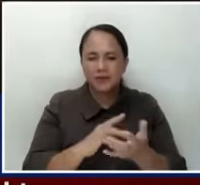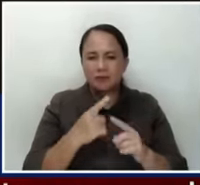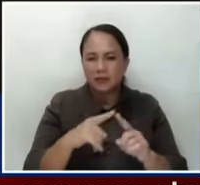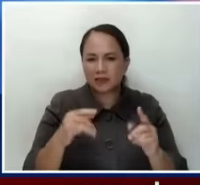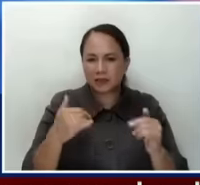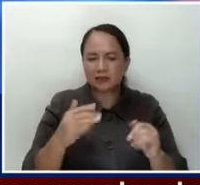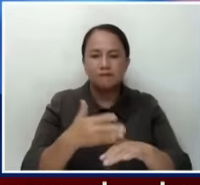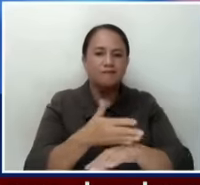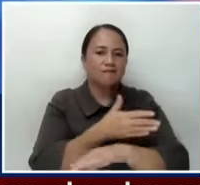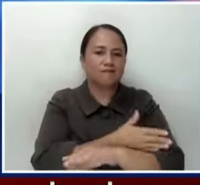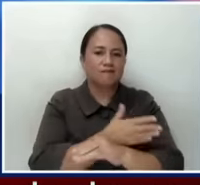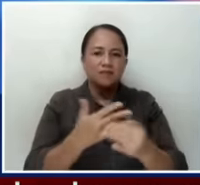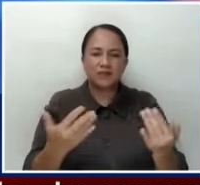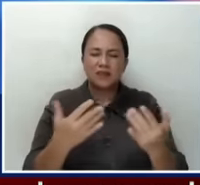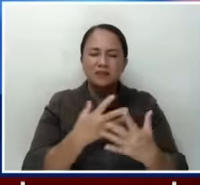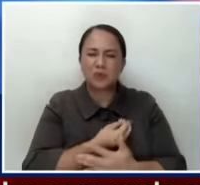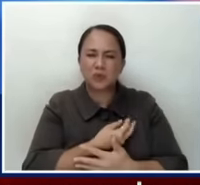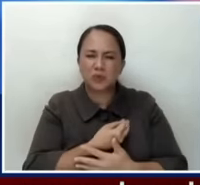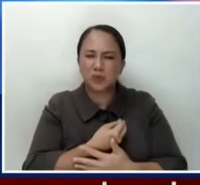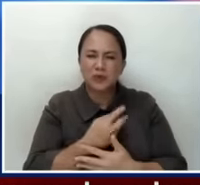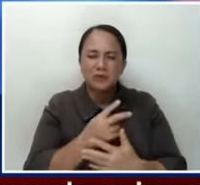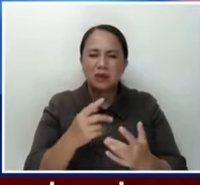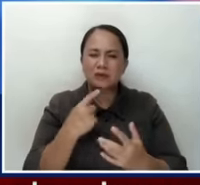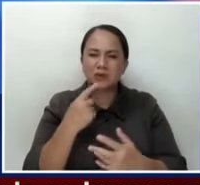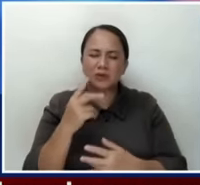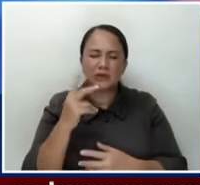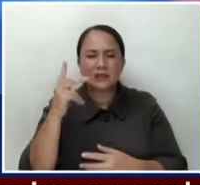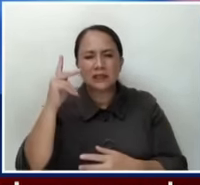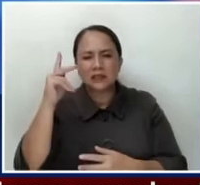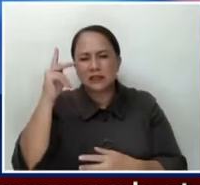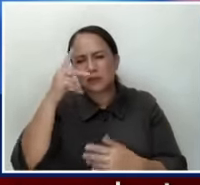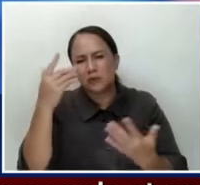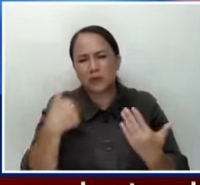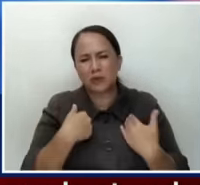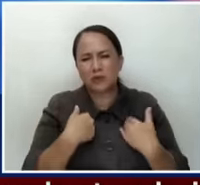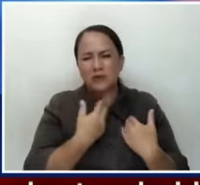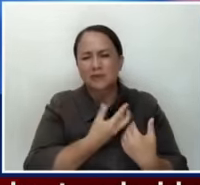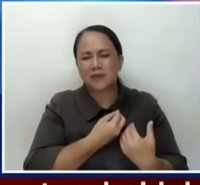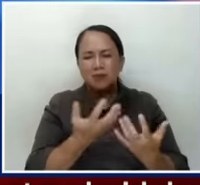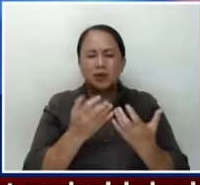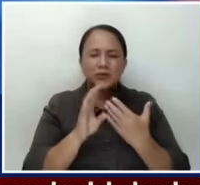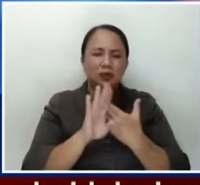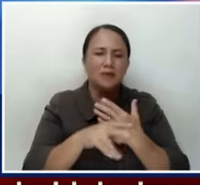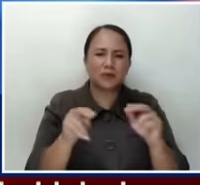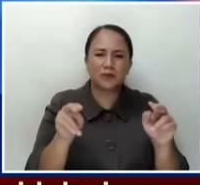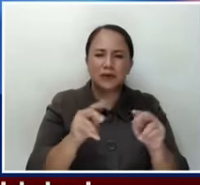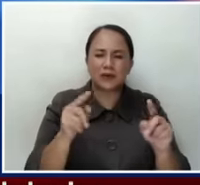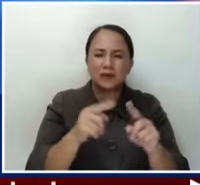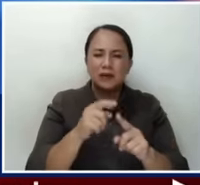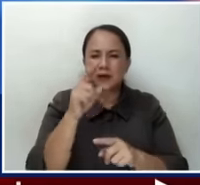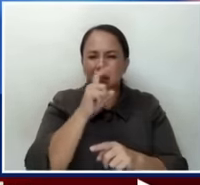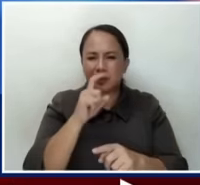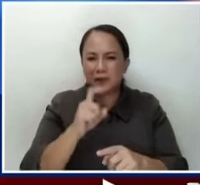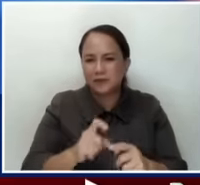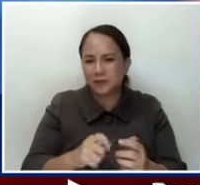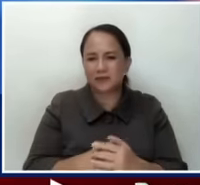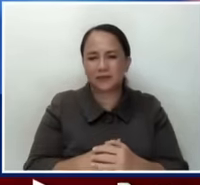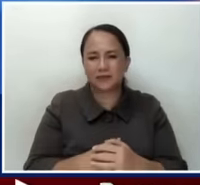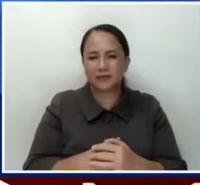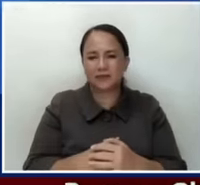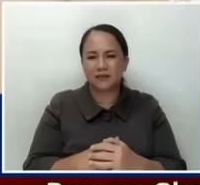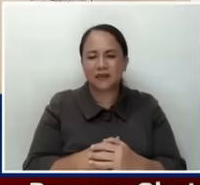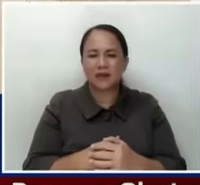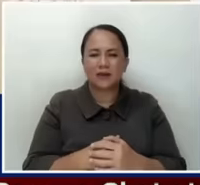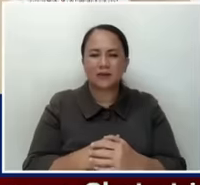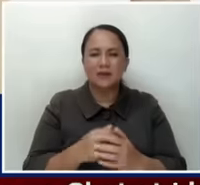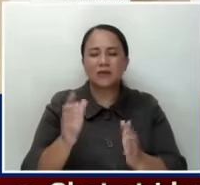better. I was so scared. I told Kiko, I thought I wouldn't go back to normal until I got old. So, praise God